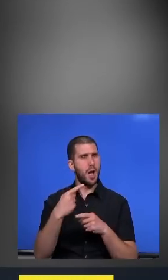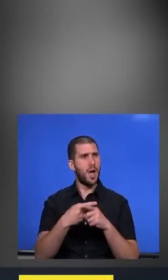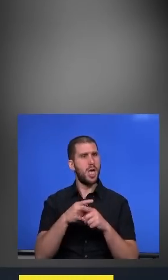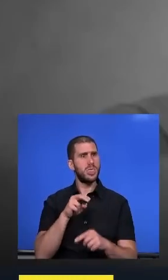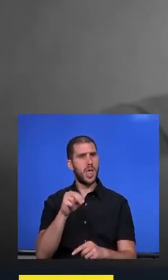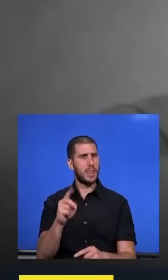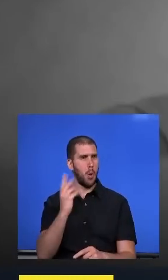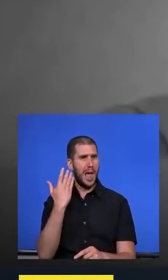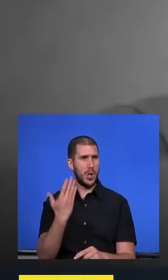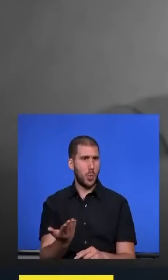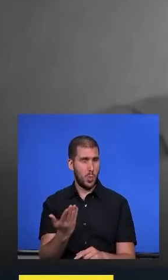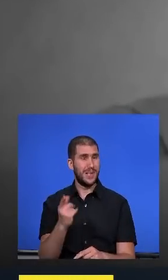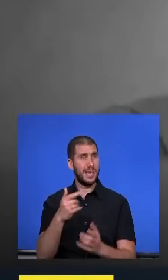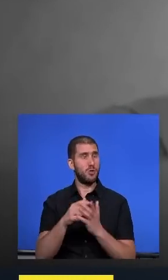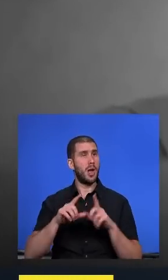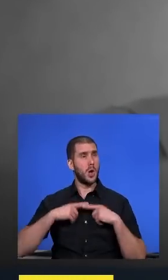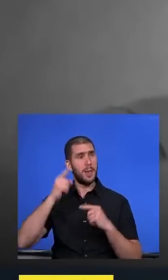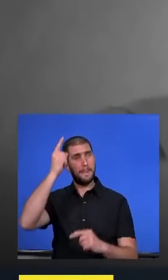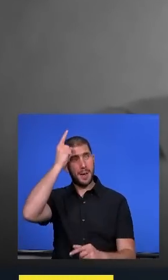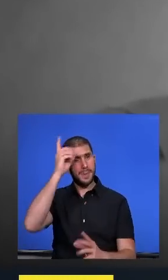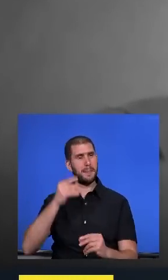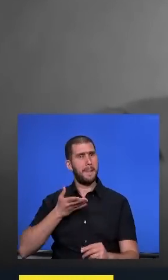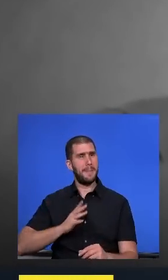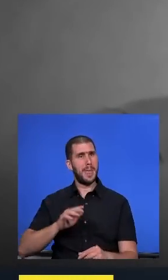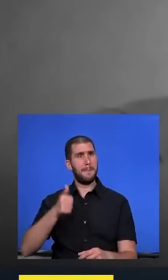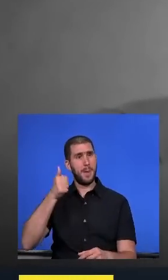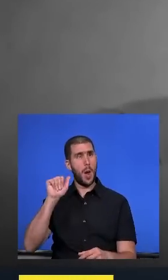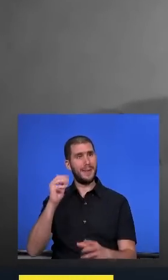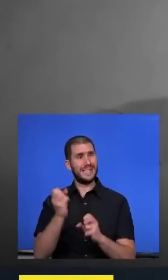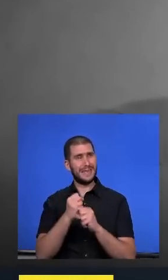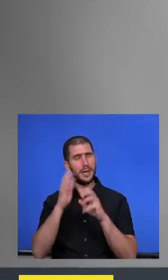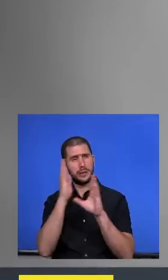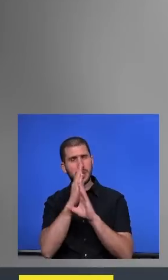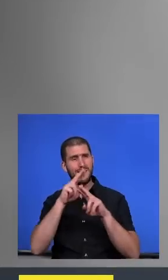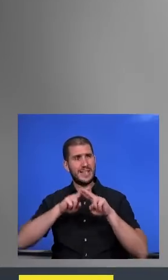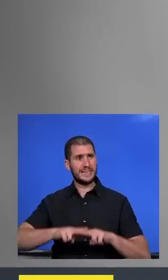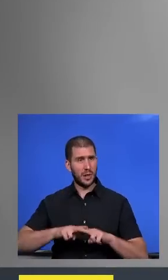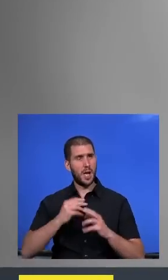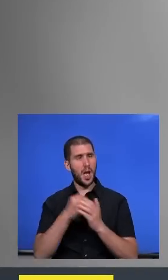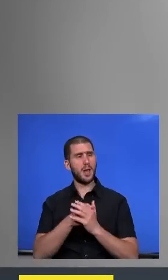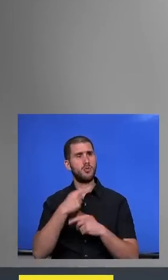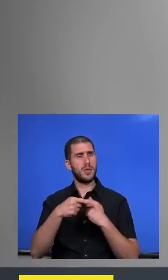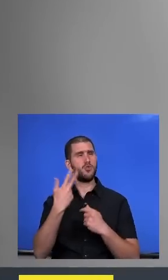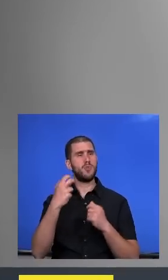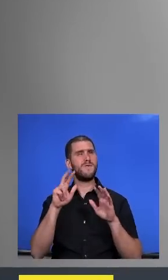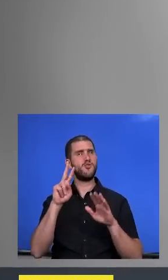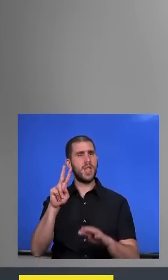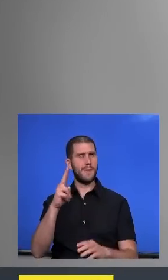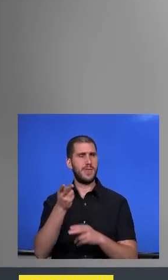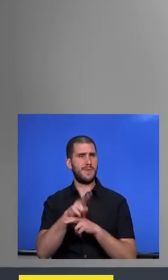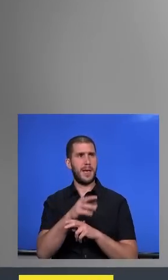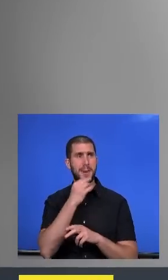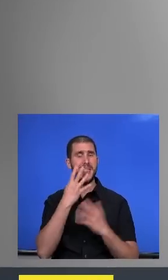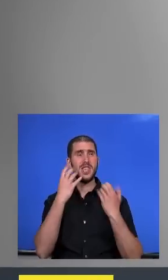היו. המשיכה לחיות בגרמניה עם בנה הבכור אפי, שהצליח להסתתר ולשרוד עד שנת 1982 ונפטרה